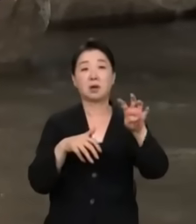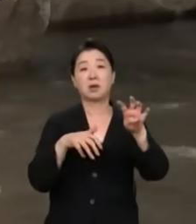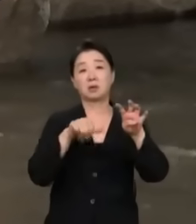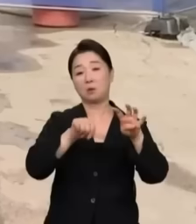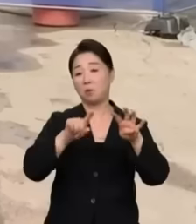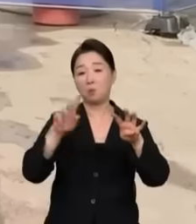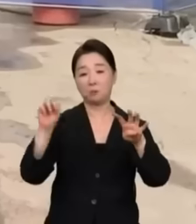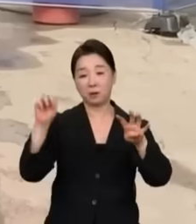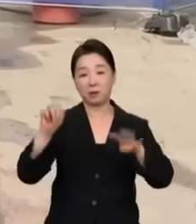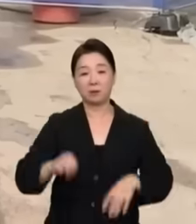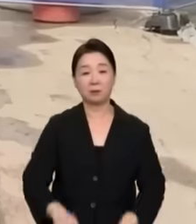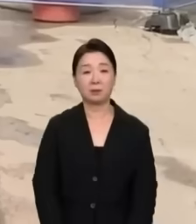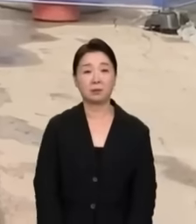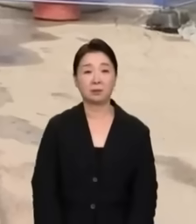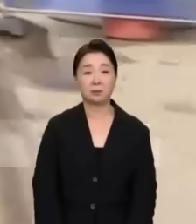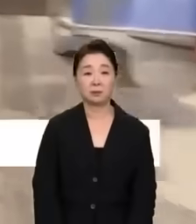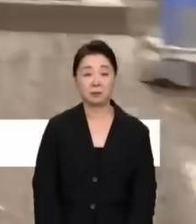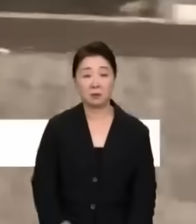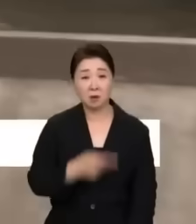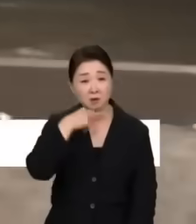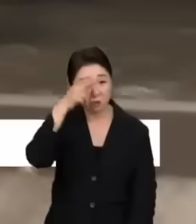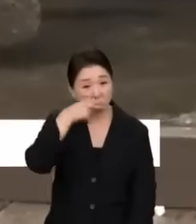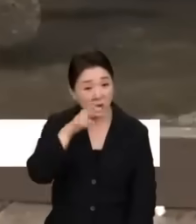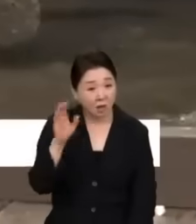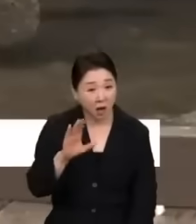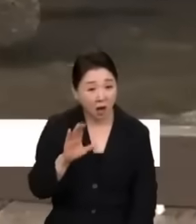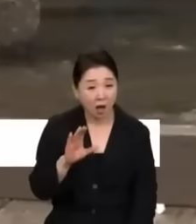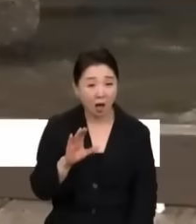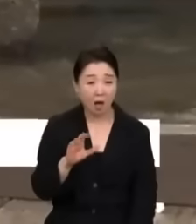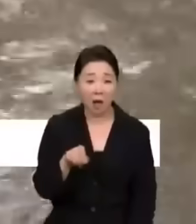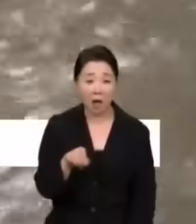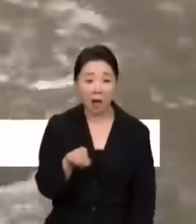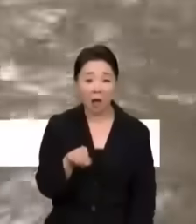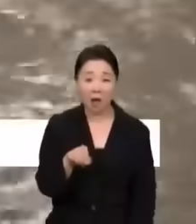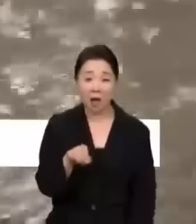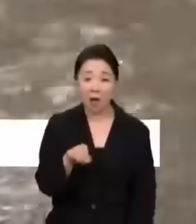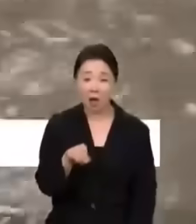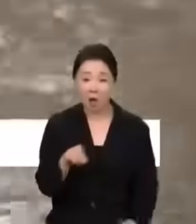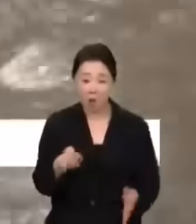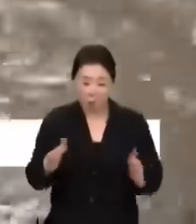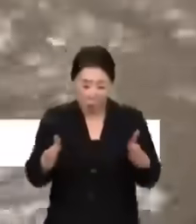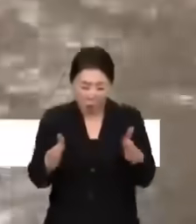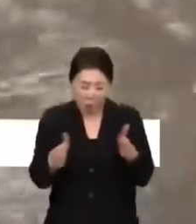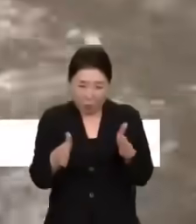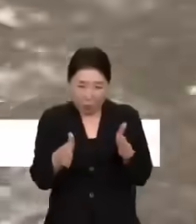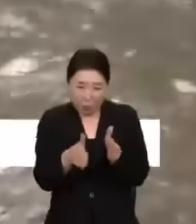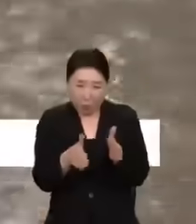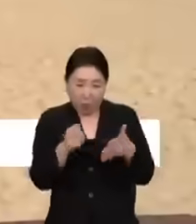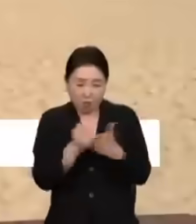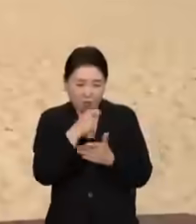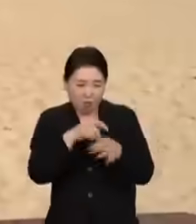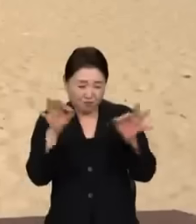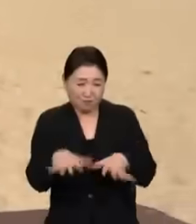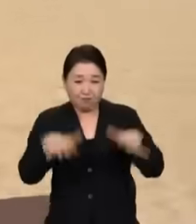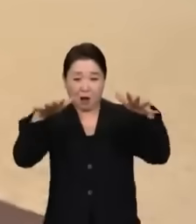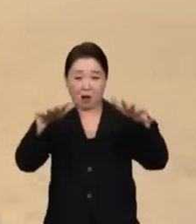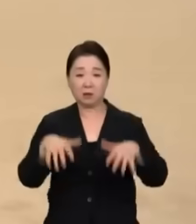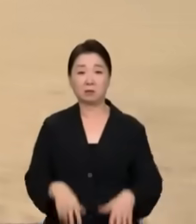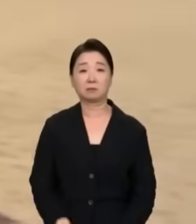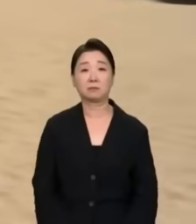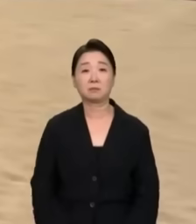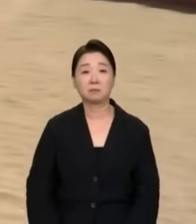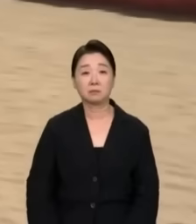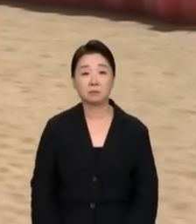확인됐습니다. 술은 안 드셨어요. 온천천이 폭이 좁습니다. 빠르게 수위가 상승이 되는. 오늘부터